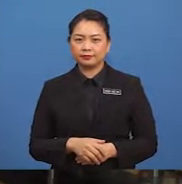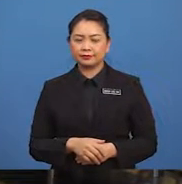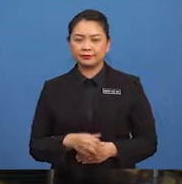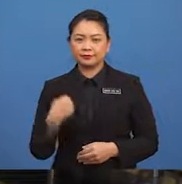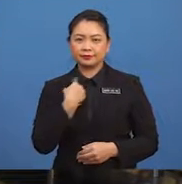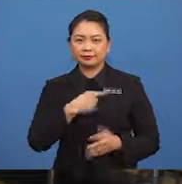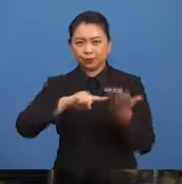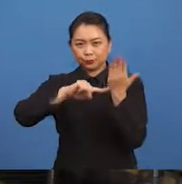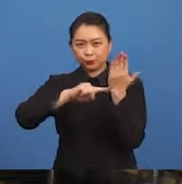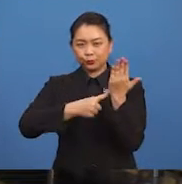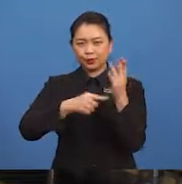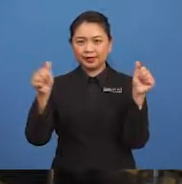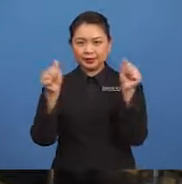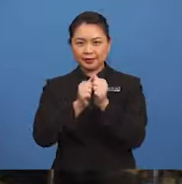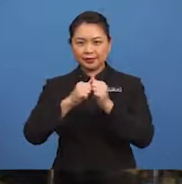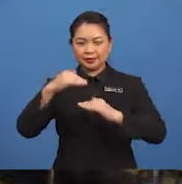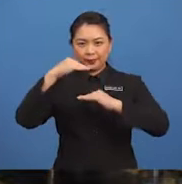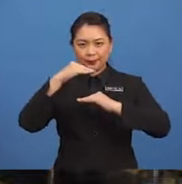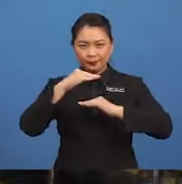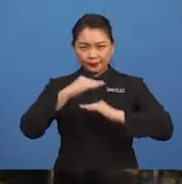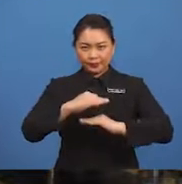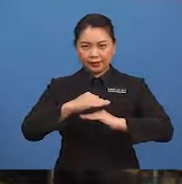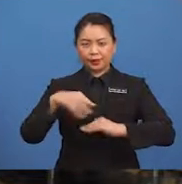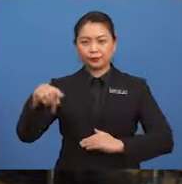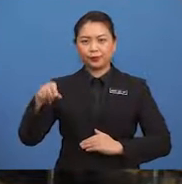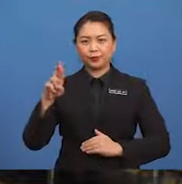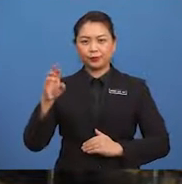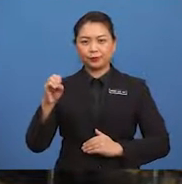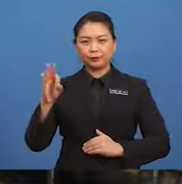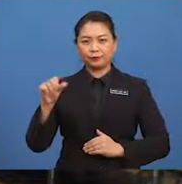Kita mulakan dengan peringkat profasa.